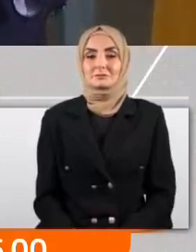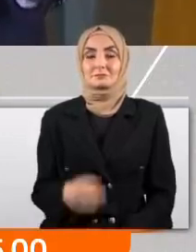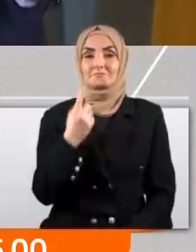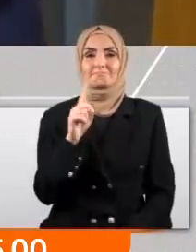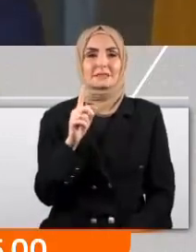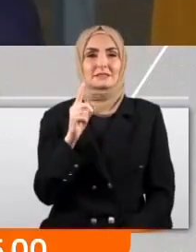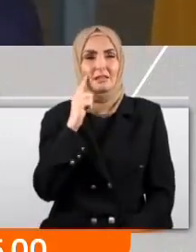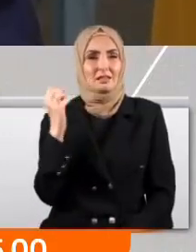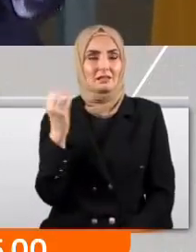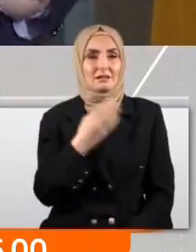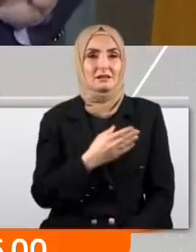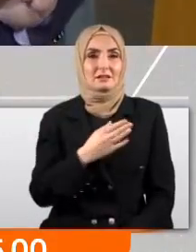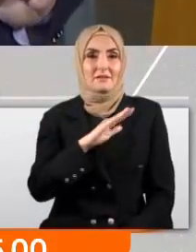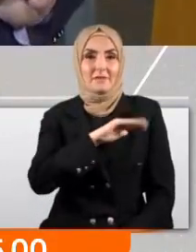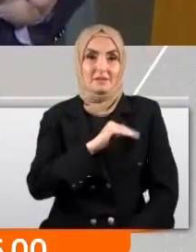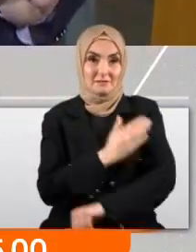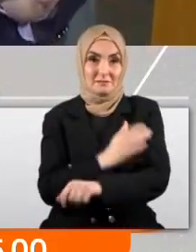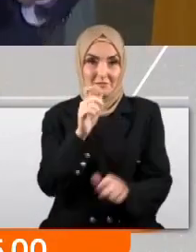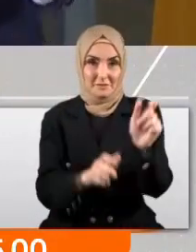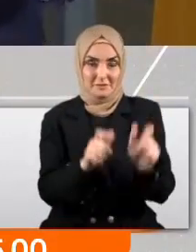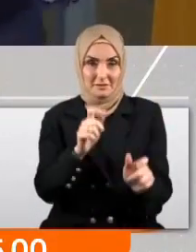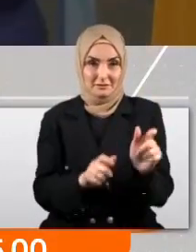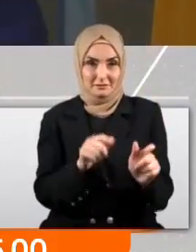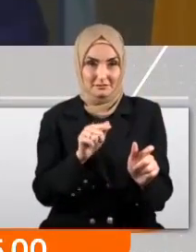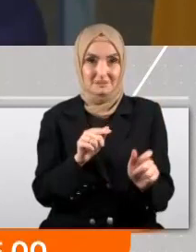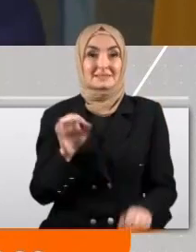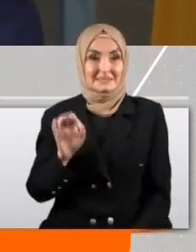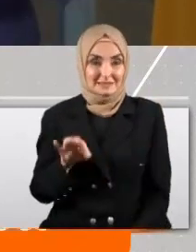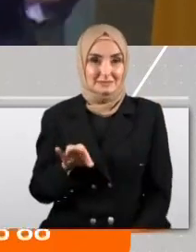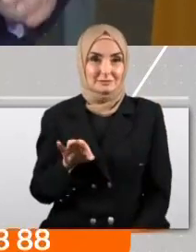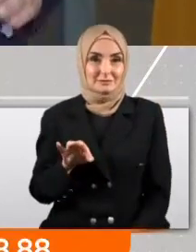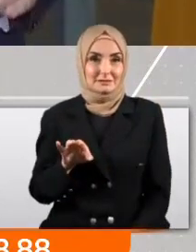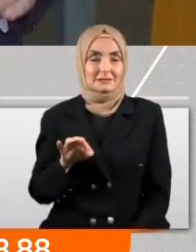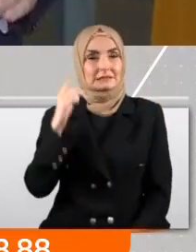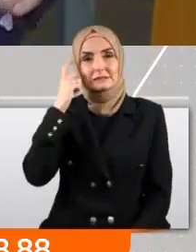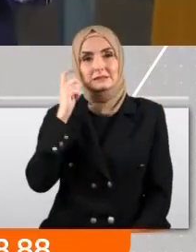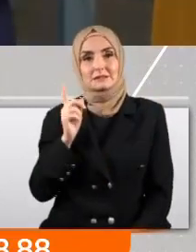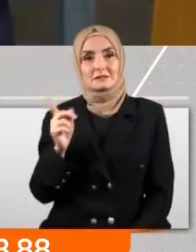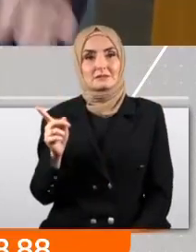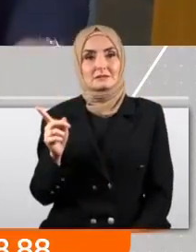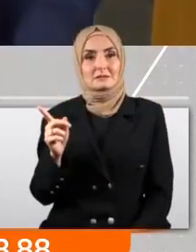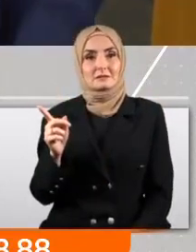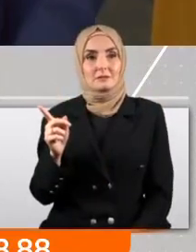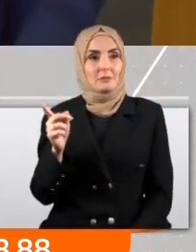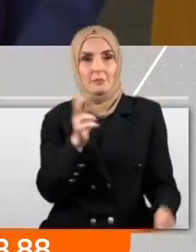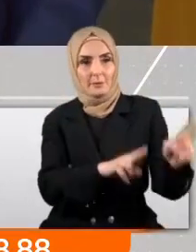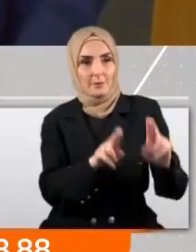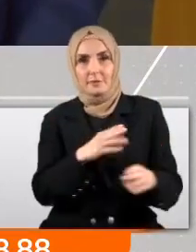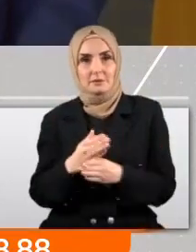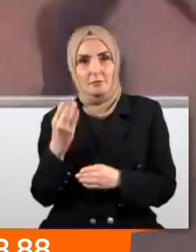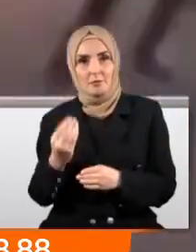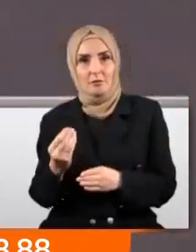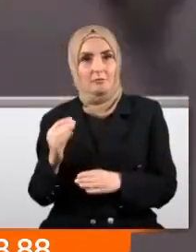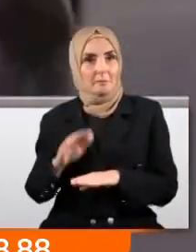Binlerce Filistinli şu anda İsrail öldürdü mü?